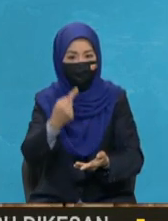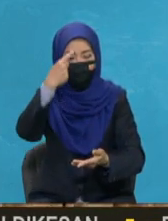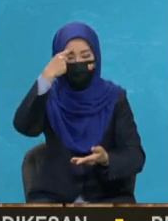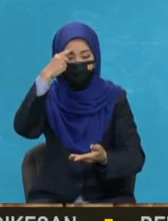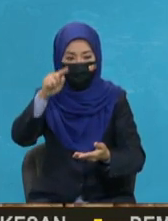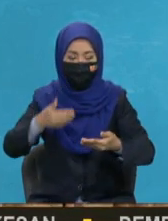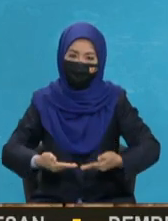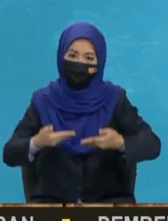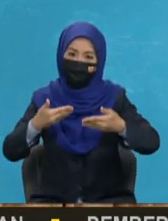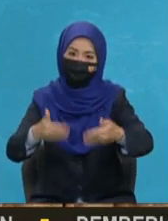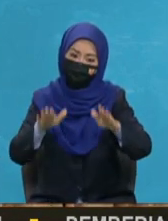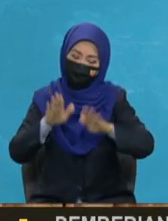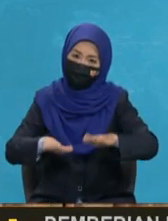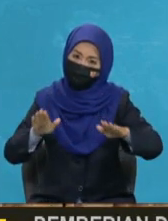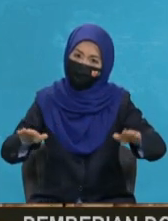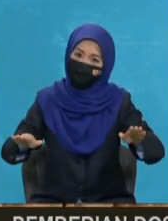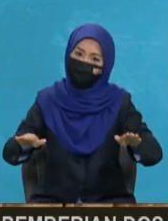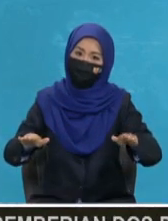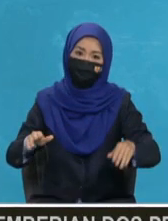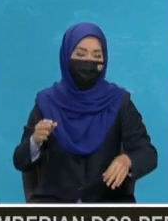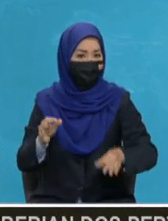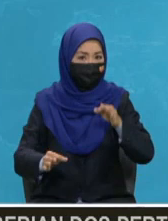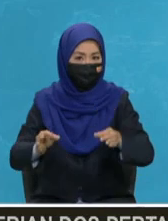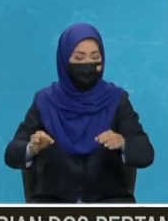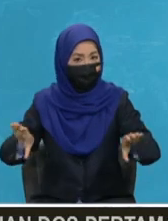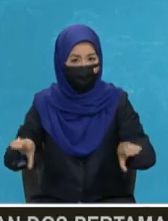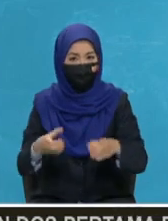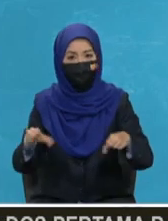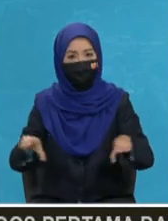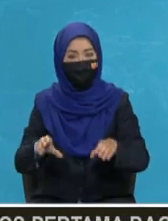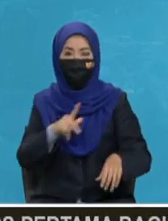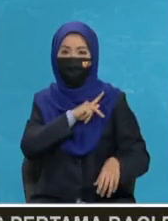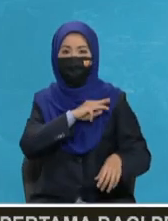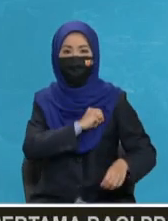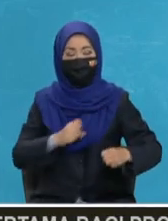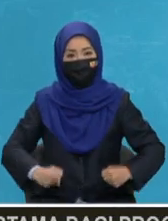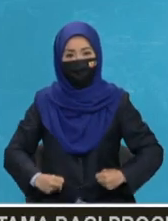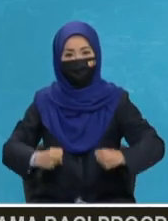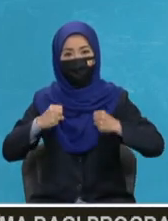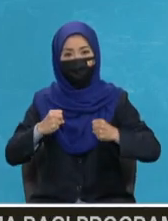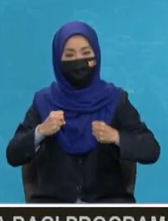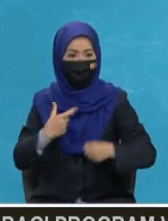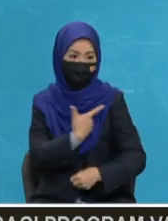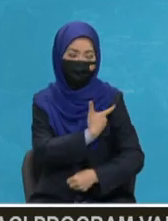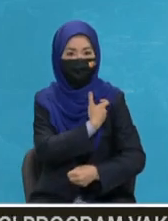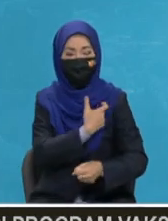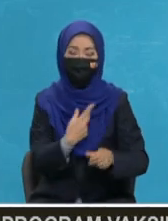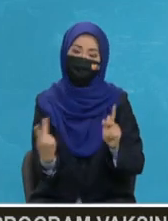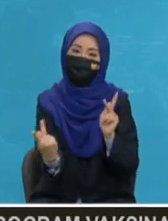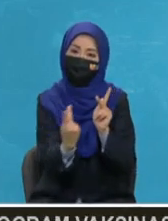beximco ikhlas kepada kanak-kanak yang mana jika dilaksanakan Kementerian Kesehatan akan mendapatkan Vixion yang